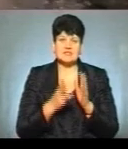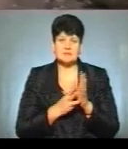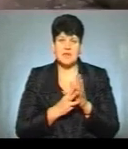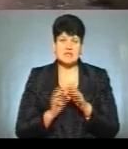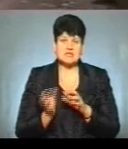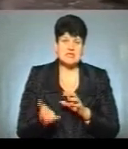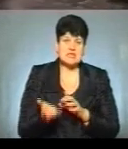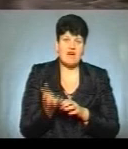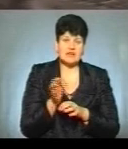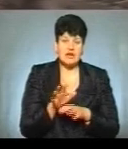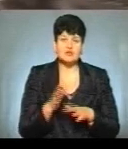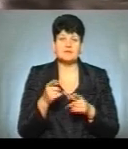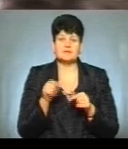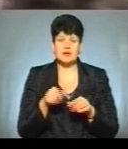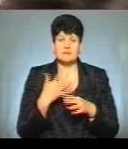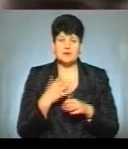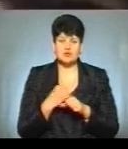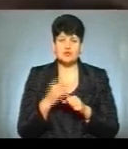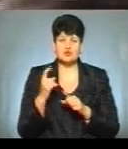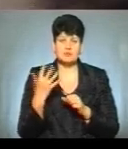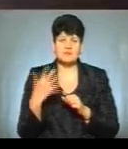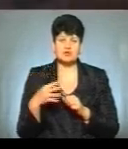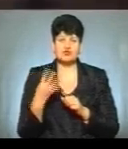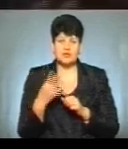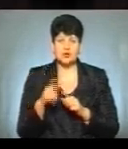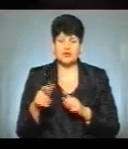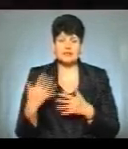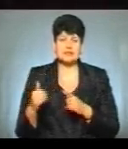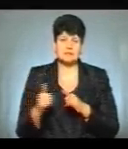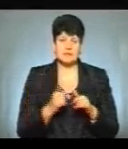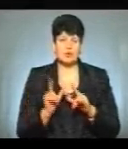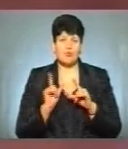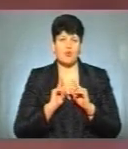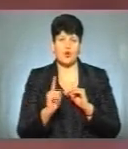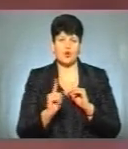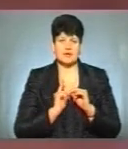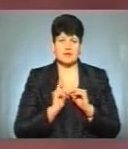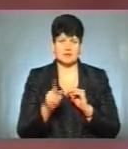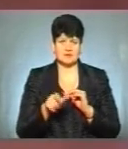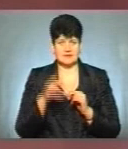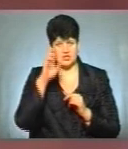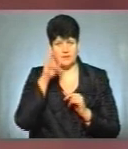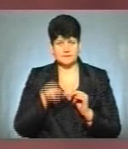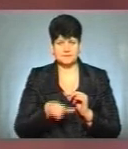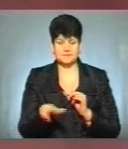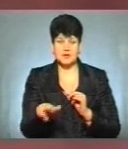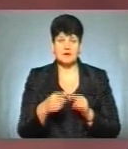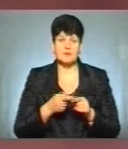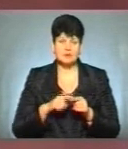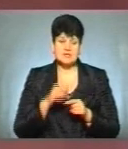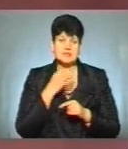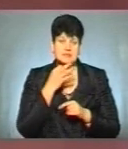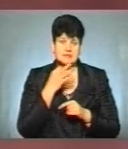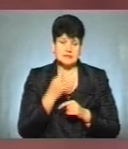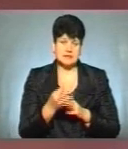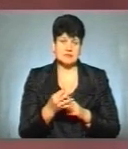навантажувачів. Зночі на дорогах області працюють 154 людини, які забезпечують проїзд мережею державних доріг. Про це повідомила речниця